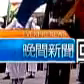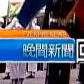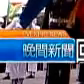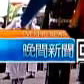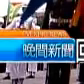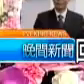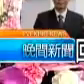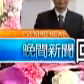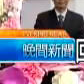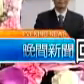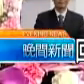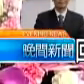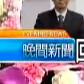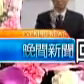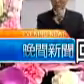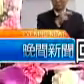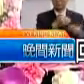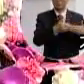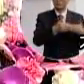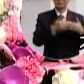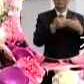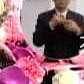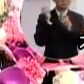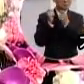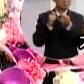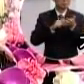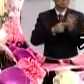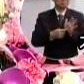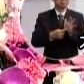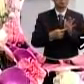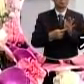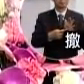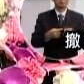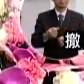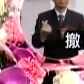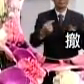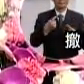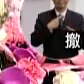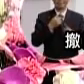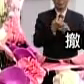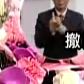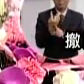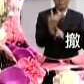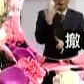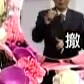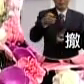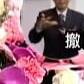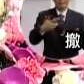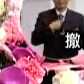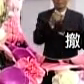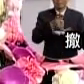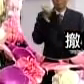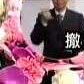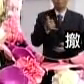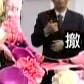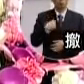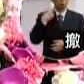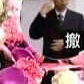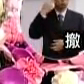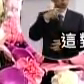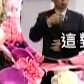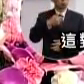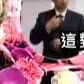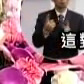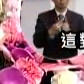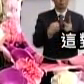现的说法。 大陆当局最近表达有关撤除飞弹的言论，我们认为这